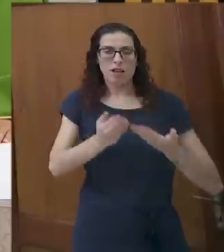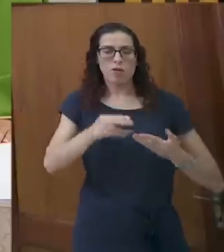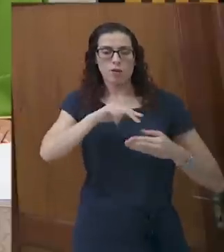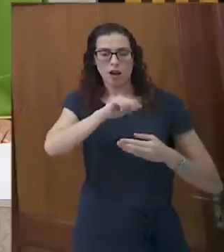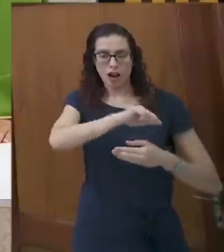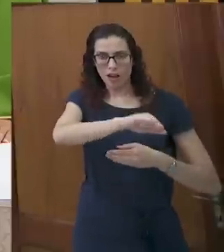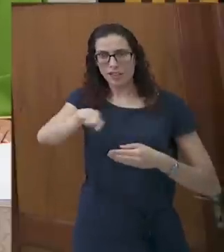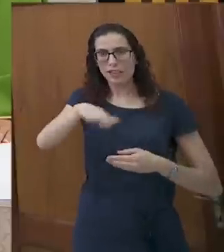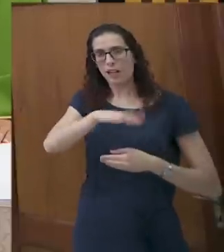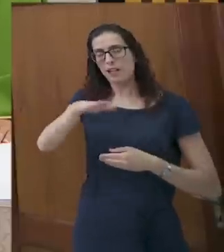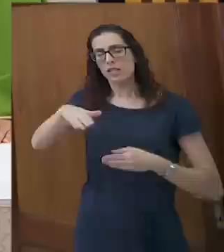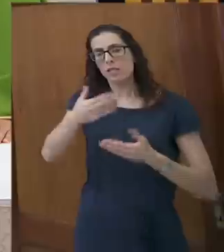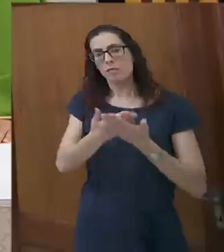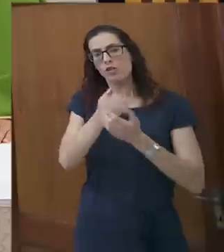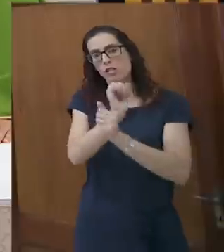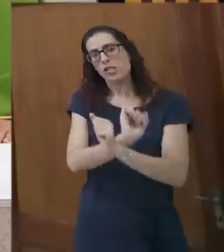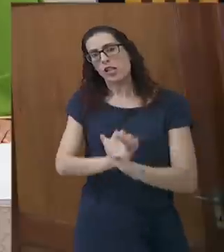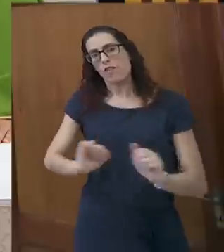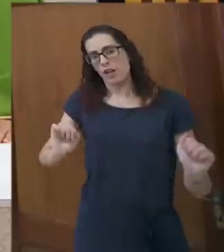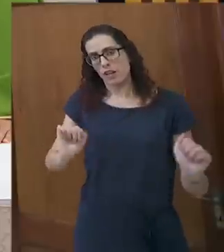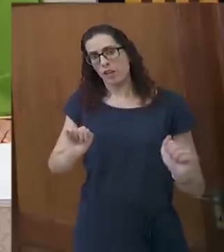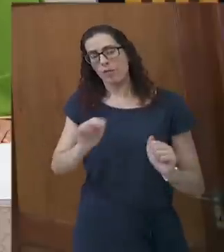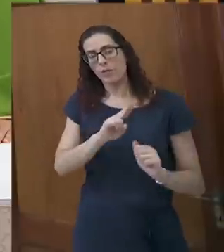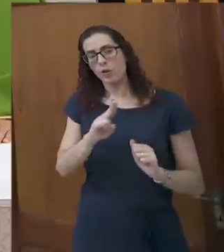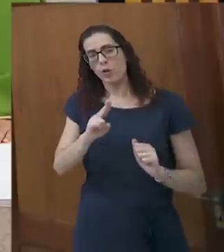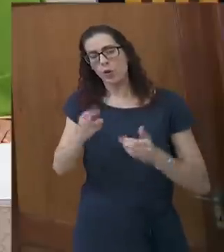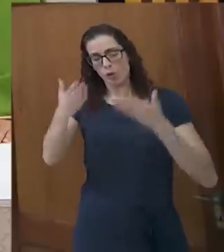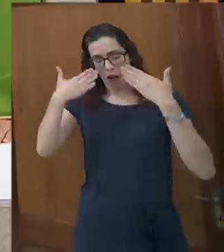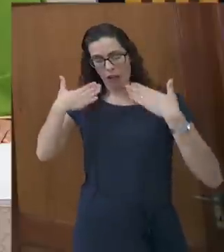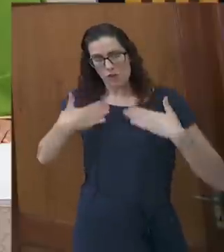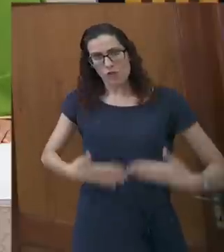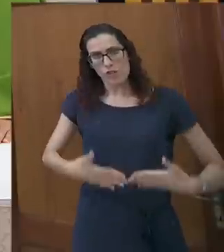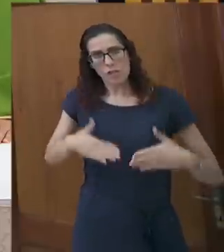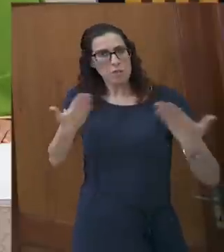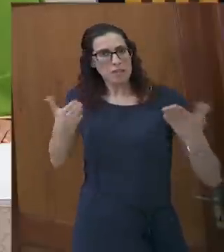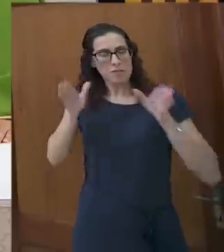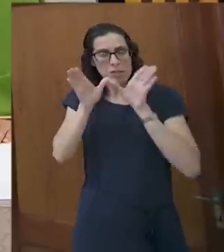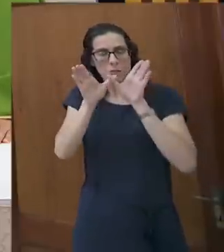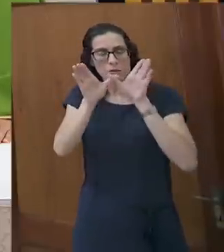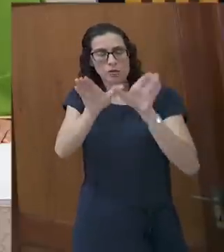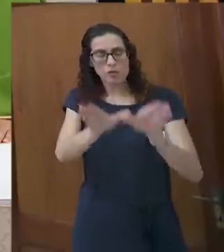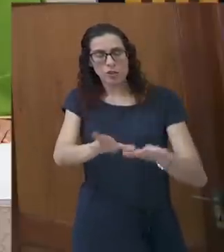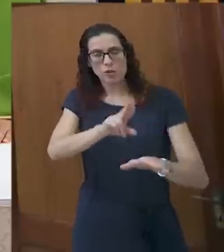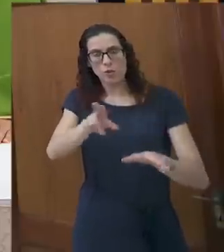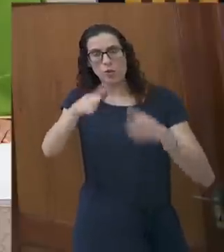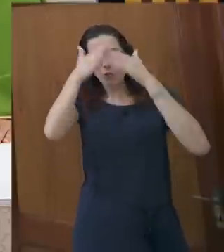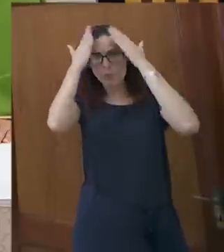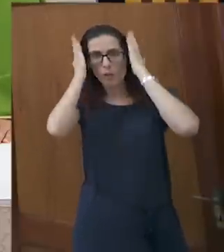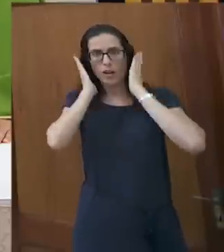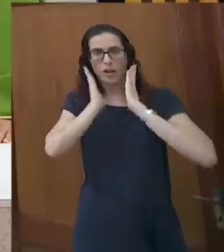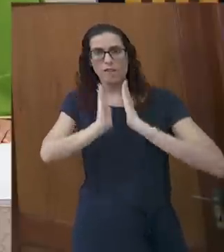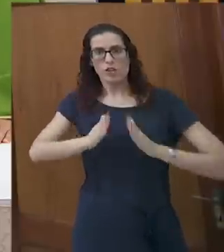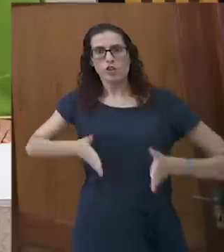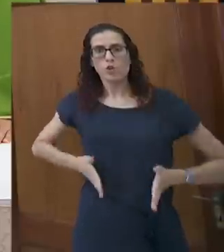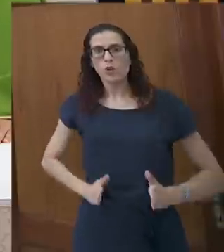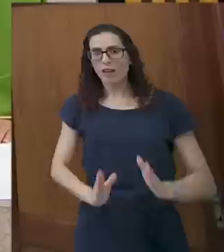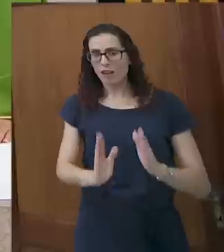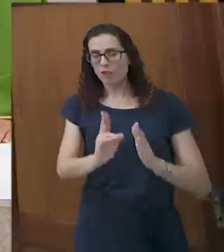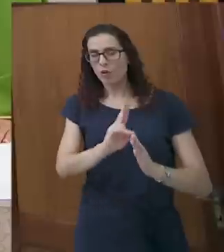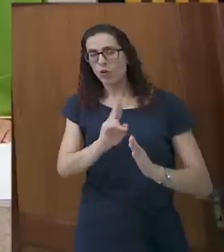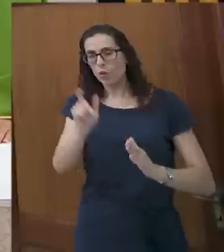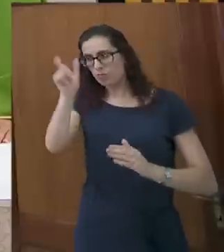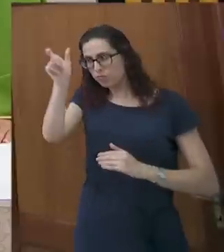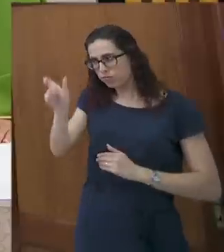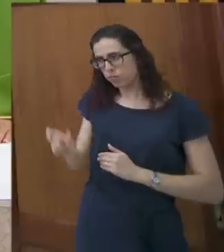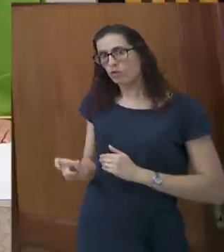għalina l-bnedmin u għal-fidwa tagħna u ħaġġisem bis-seta tal-Ispirtu Santu minn Marija Verġni u sar